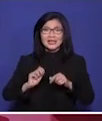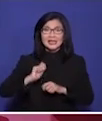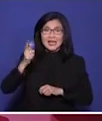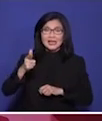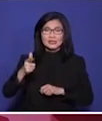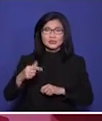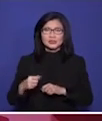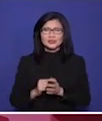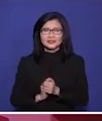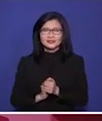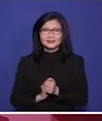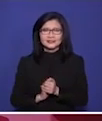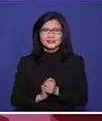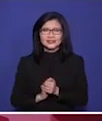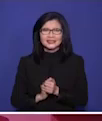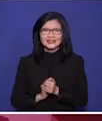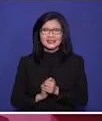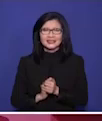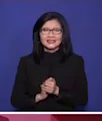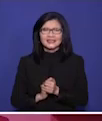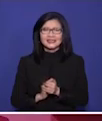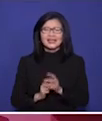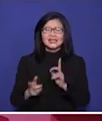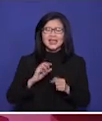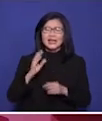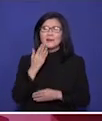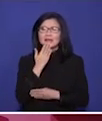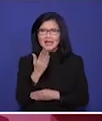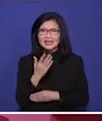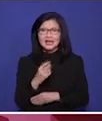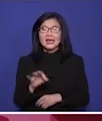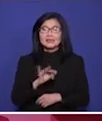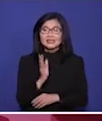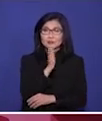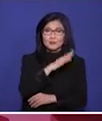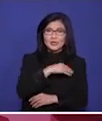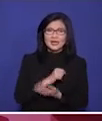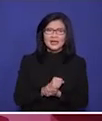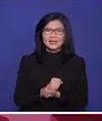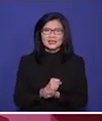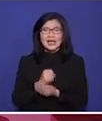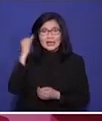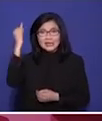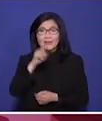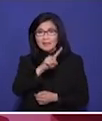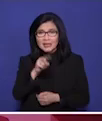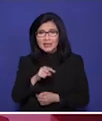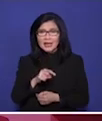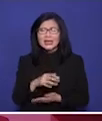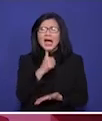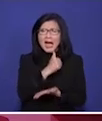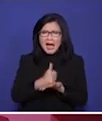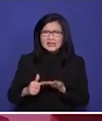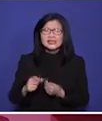debat dan saling bertanya antar kandidat seperti sebelumnya gagasan pertanyaan di segmen ini murni